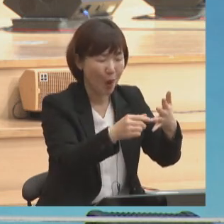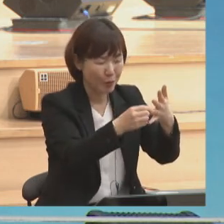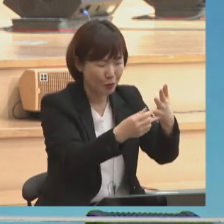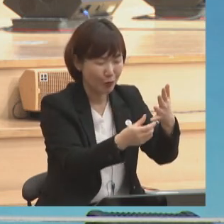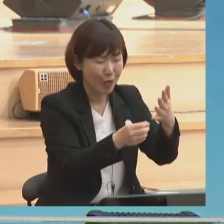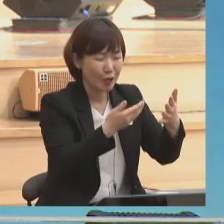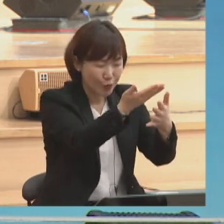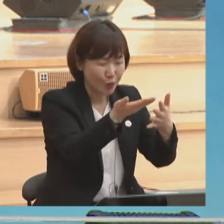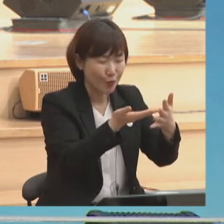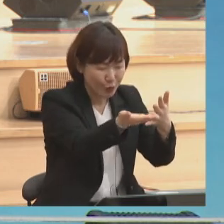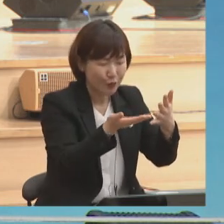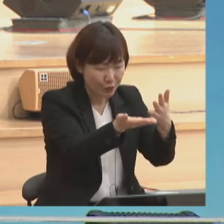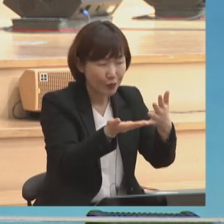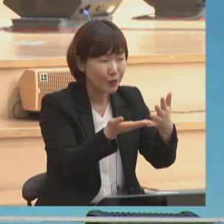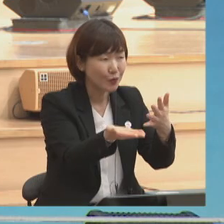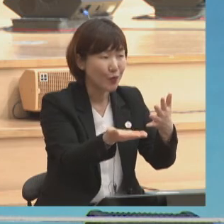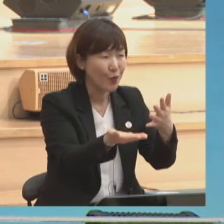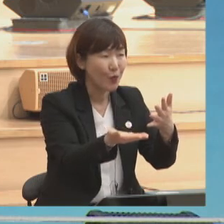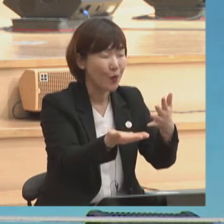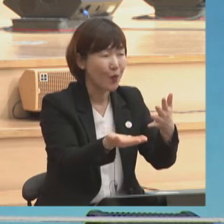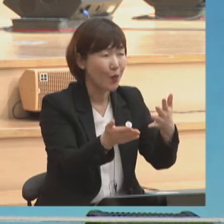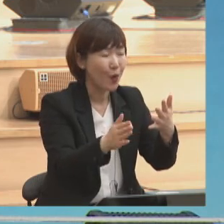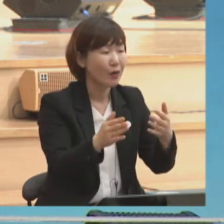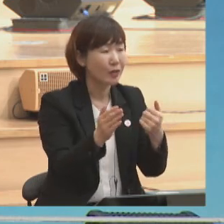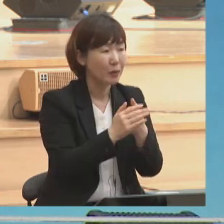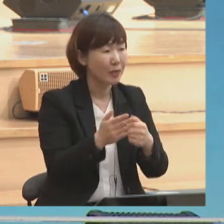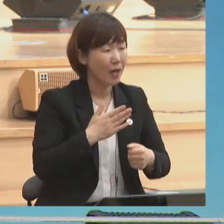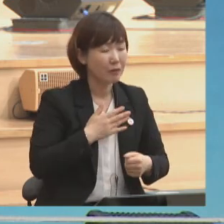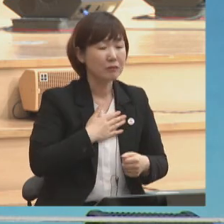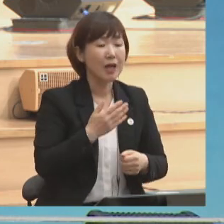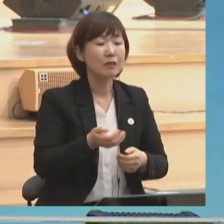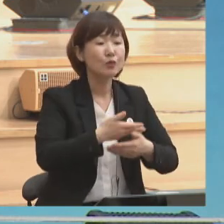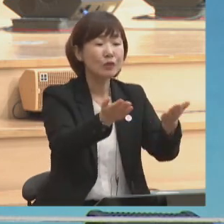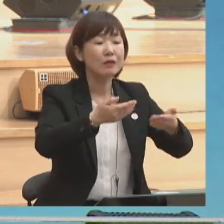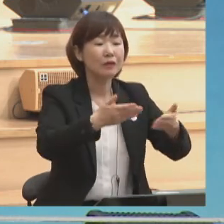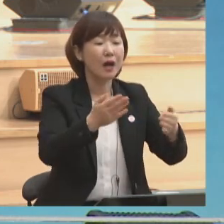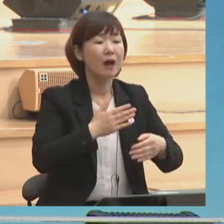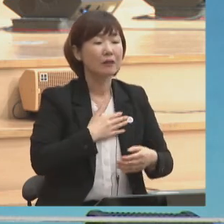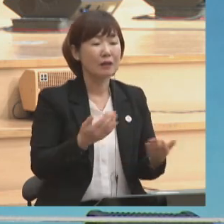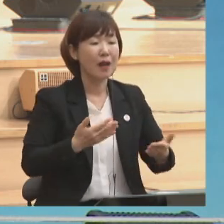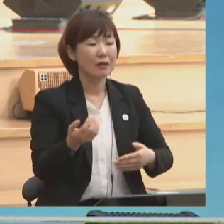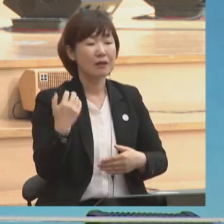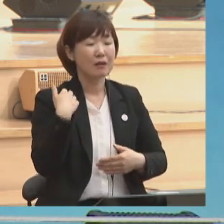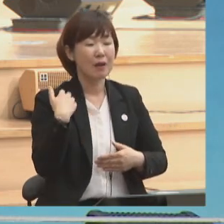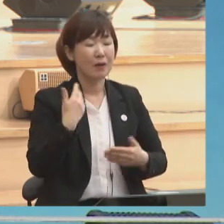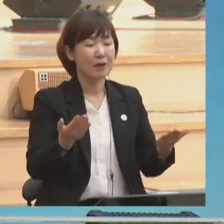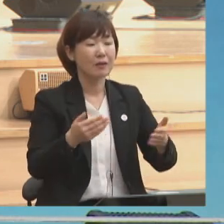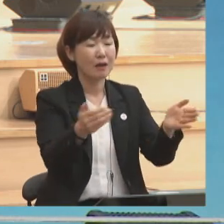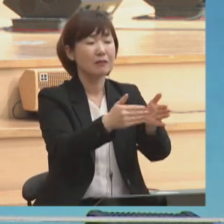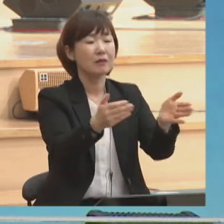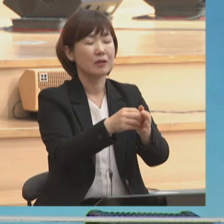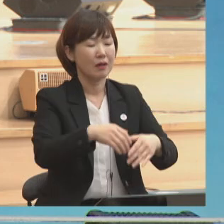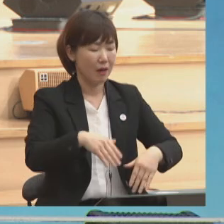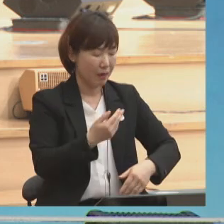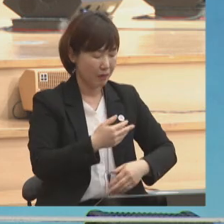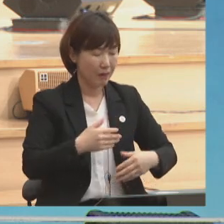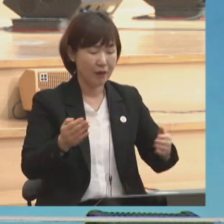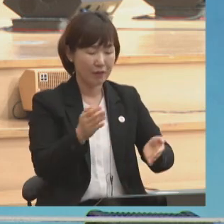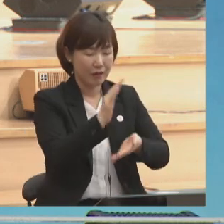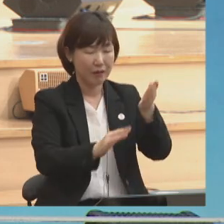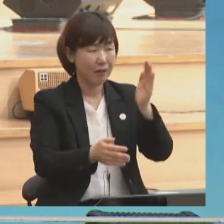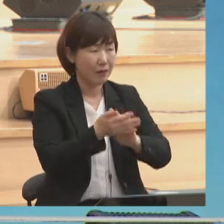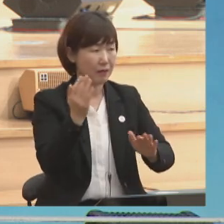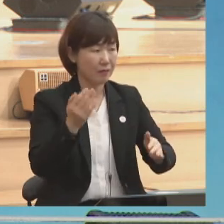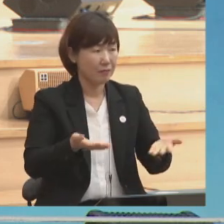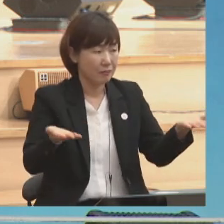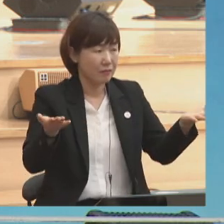주는 거예요. 그래서 우리는 어떻게 해? 나는 줬으니까 내 할 일 다 했다, 내 할 도리 다 했다, 그렇게 손 터는 거죠. 근데